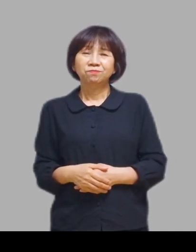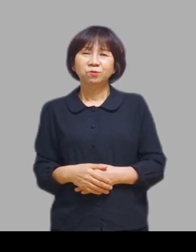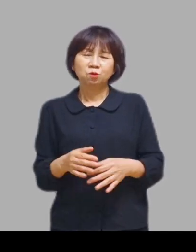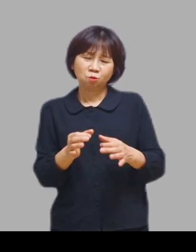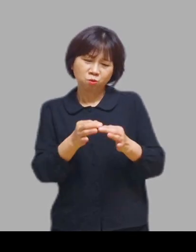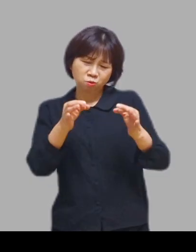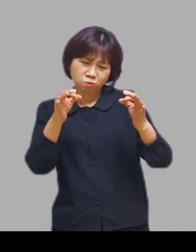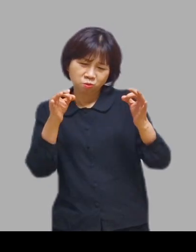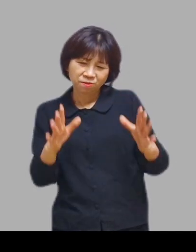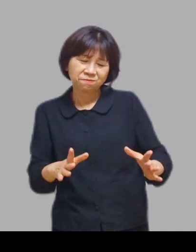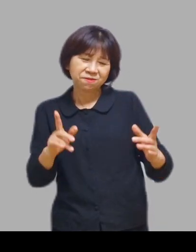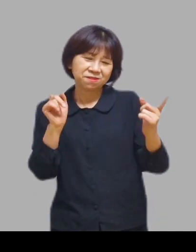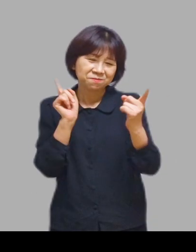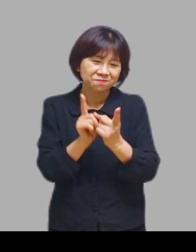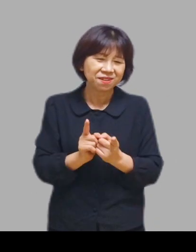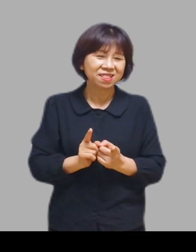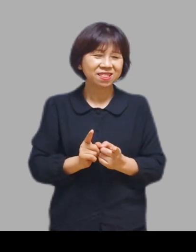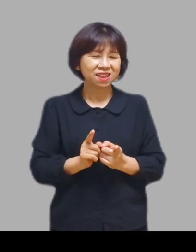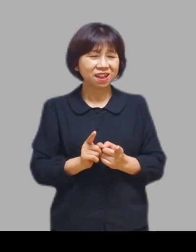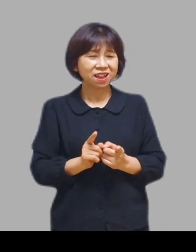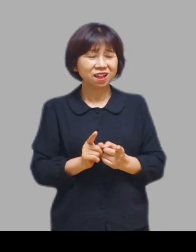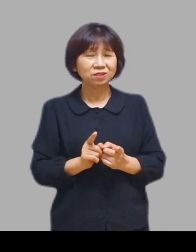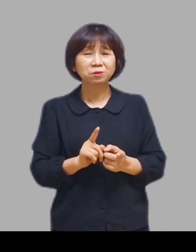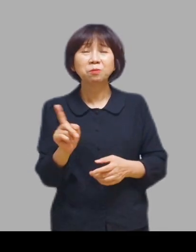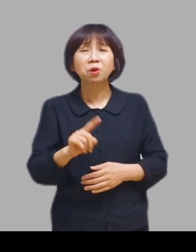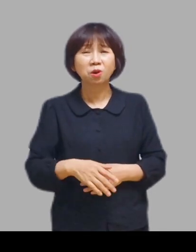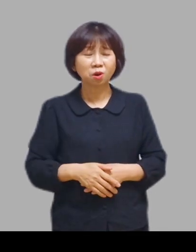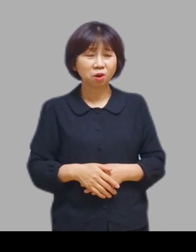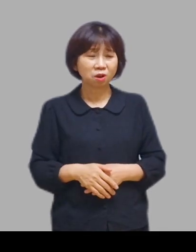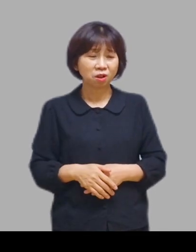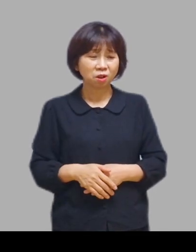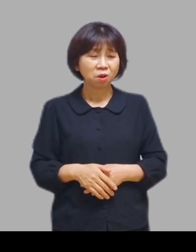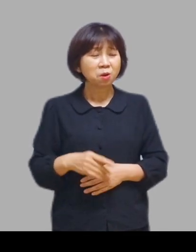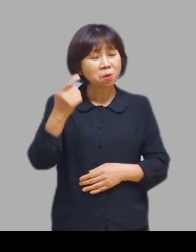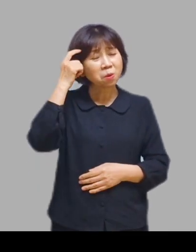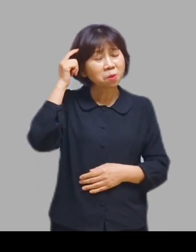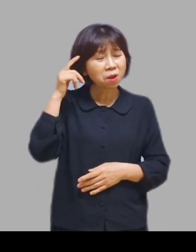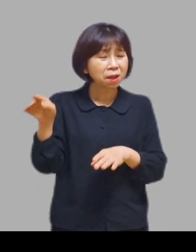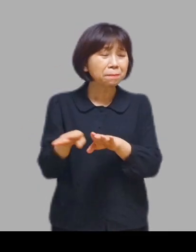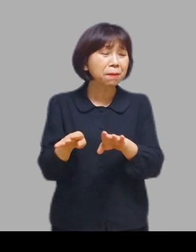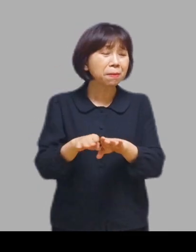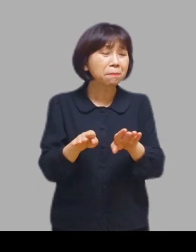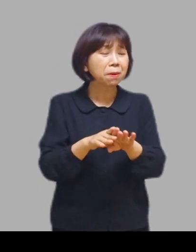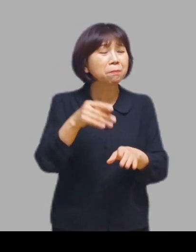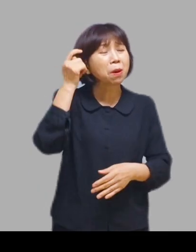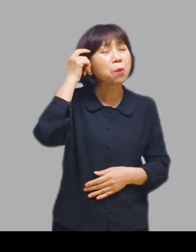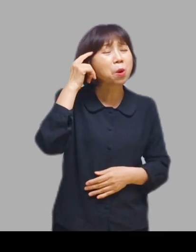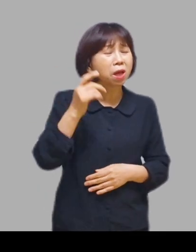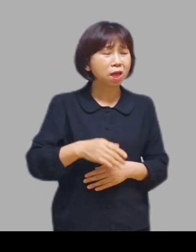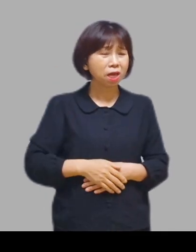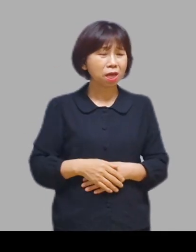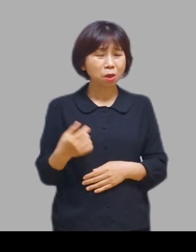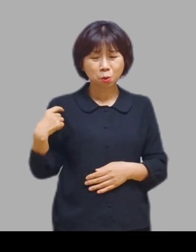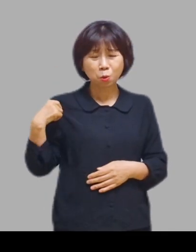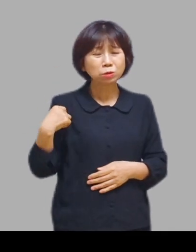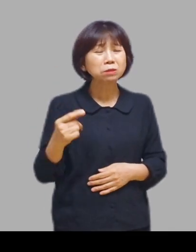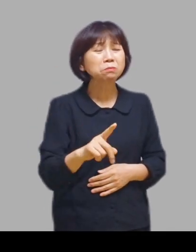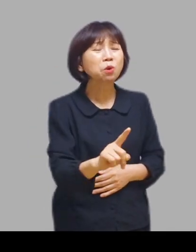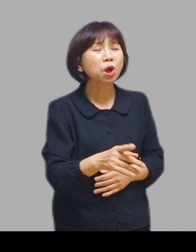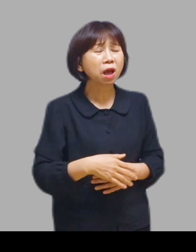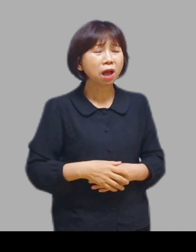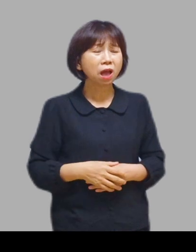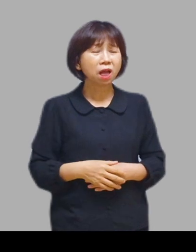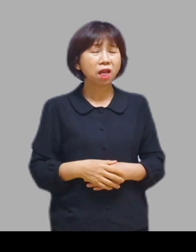오랜만에 교회에서 보니까 왜 지금까지 교회도 안 나고 뭐 했어? 왜 옷은 그런 거 입고 왔어? 왜 말투는 왜